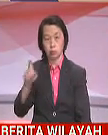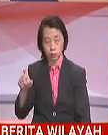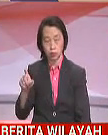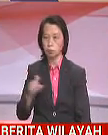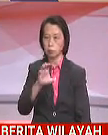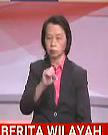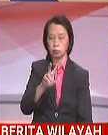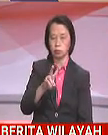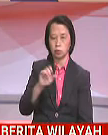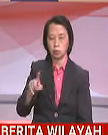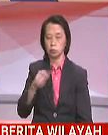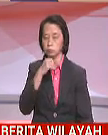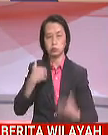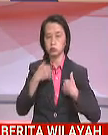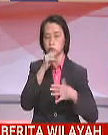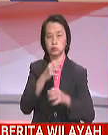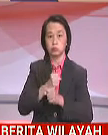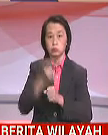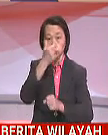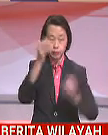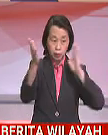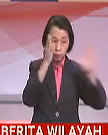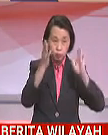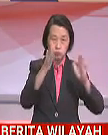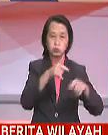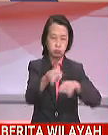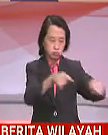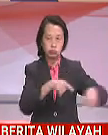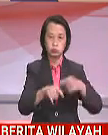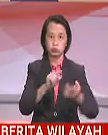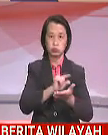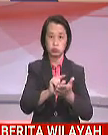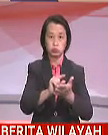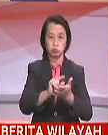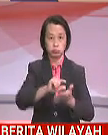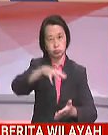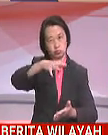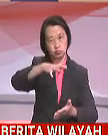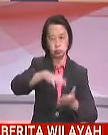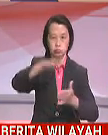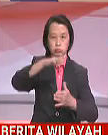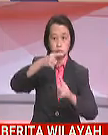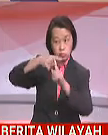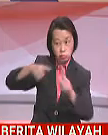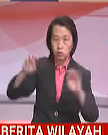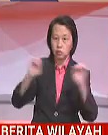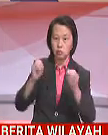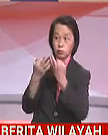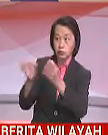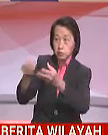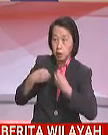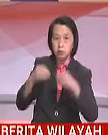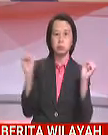we don't get any assistance. But kita dikategorikan as a upper middle income country. Discount pun tak dapat, percuma pun tak